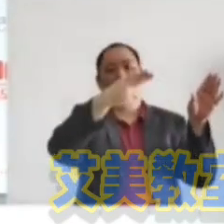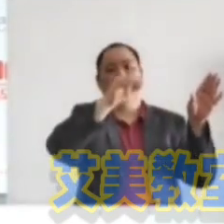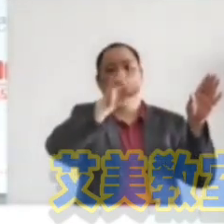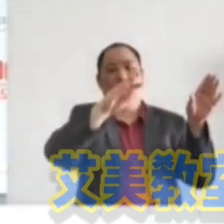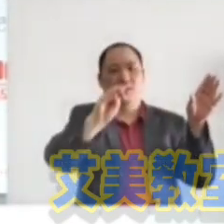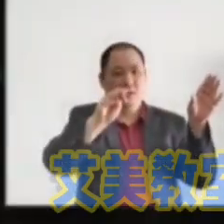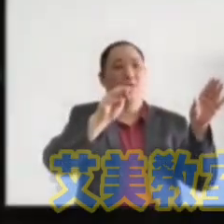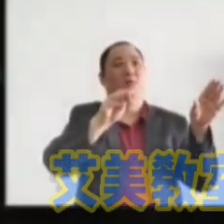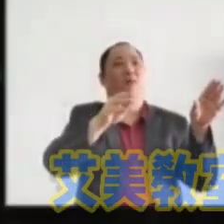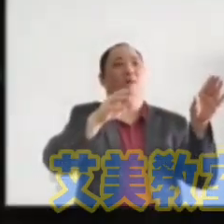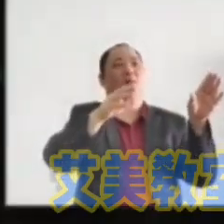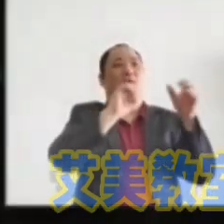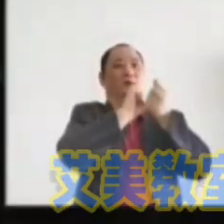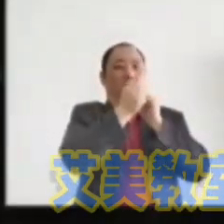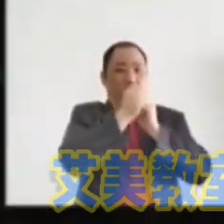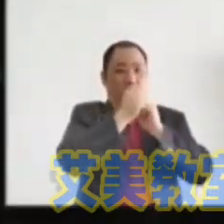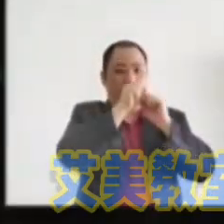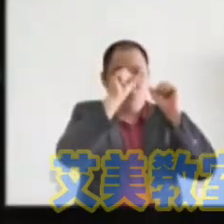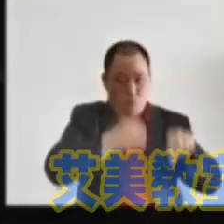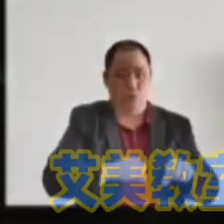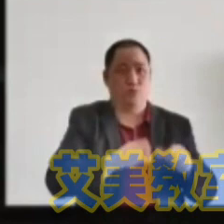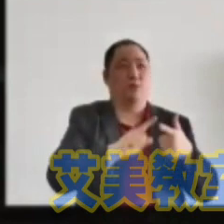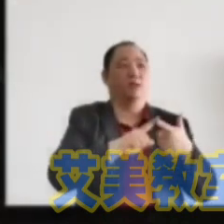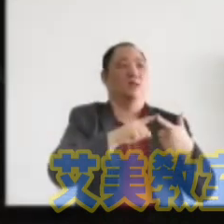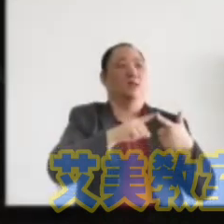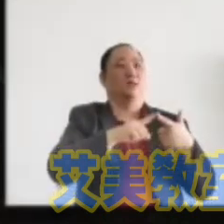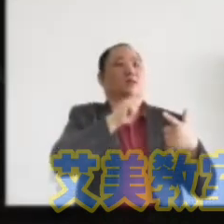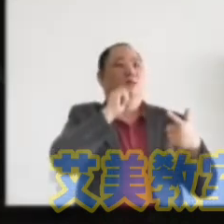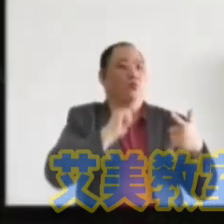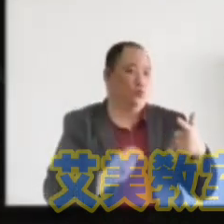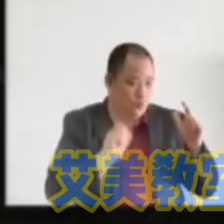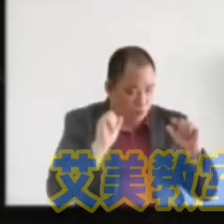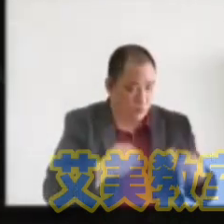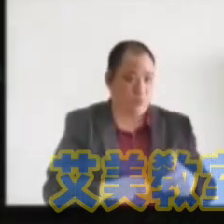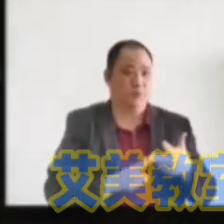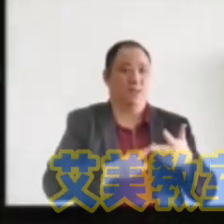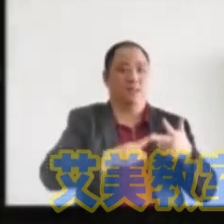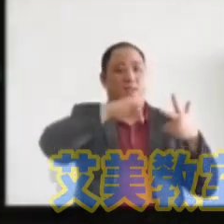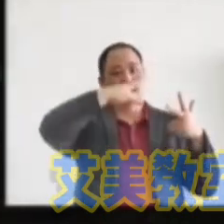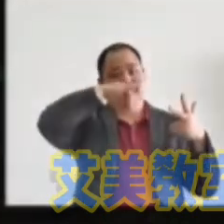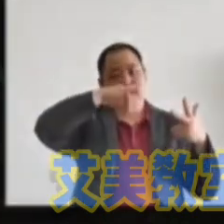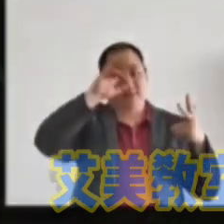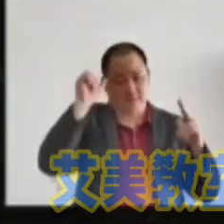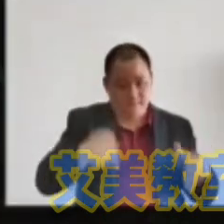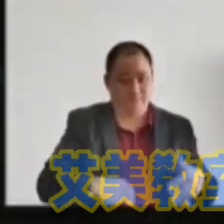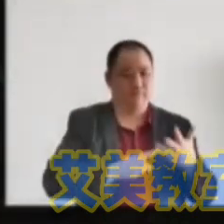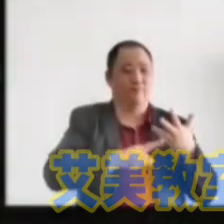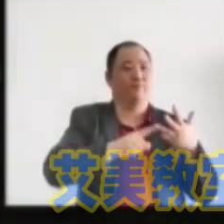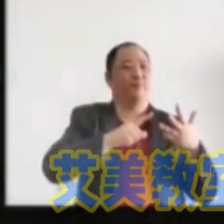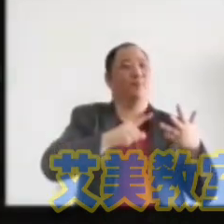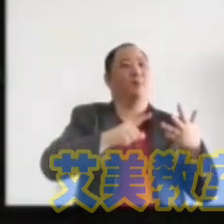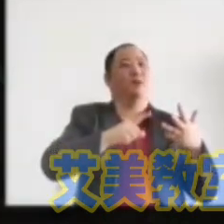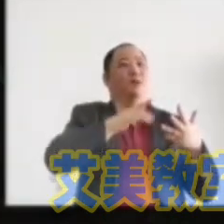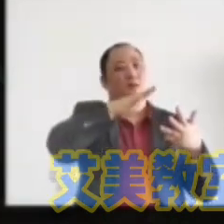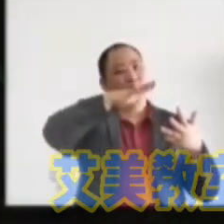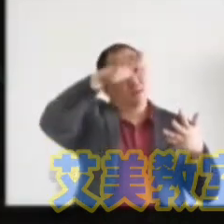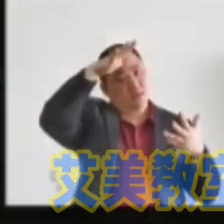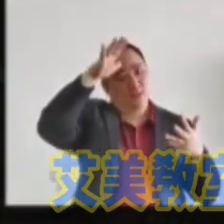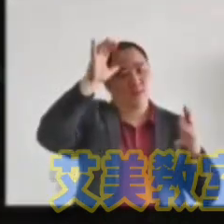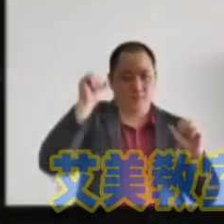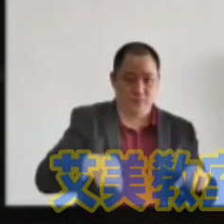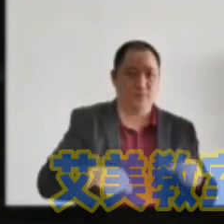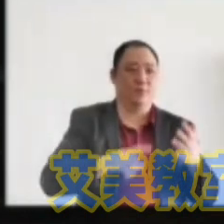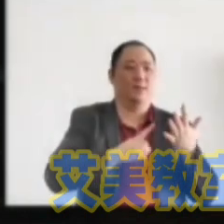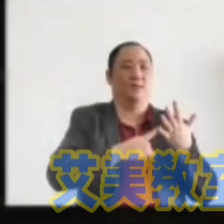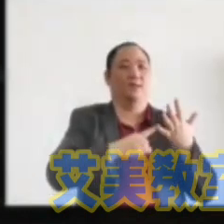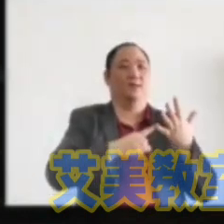员、家庭主妇、上班族、考生，还有老年人。OK， 所以其实啦，是